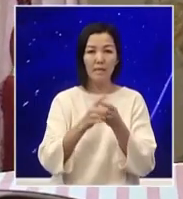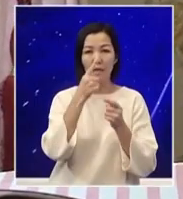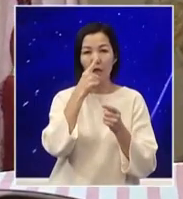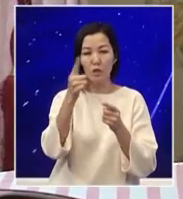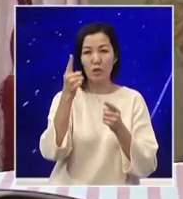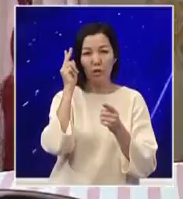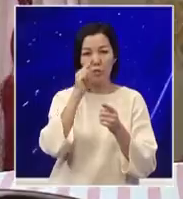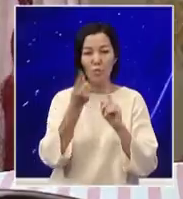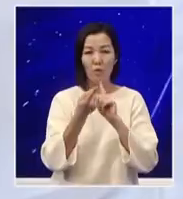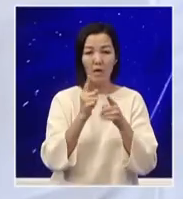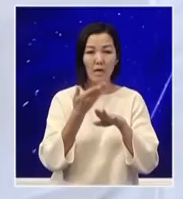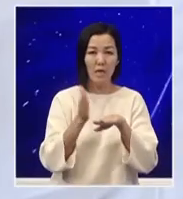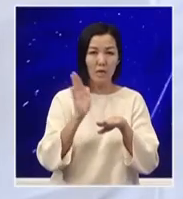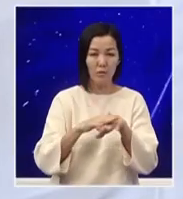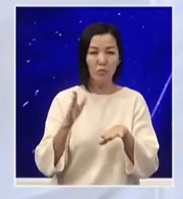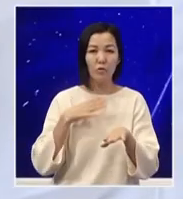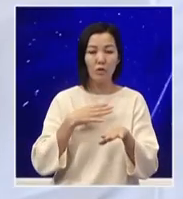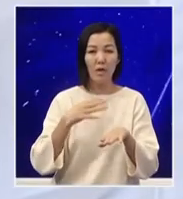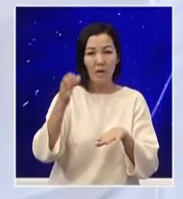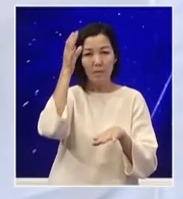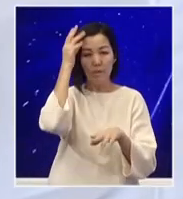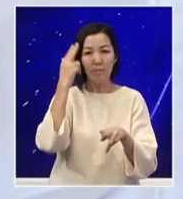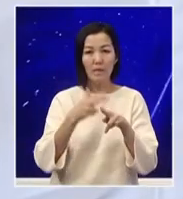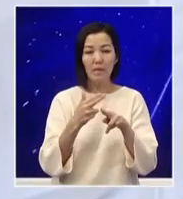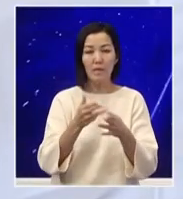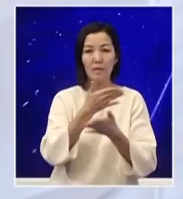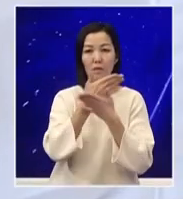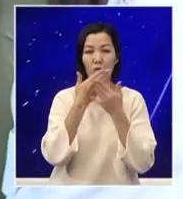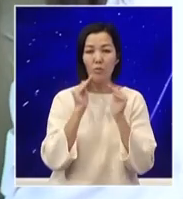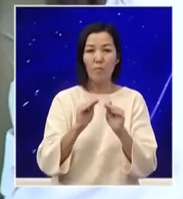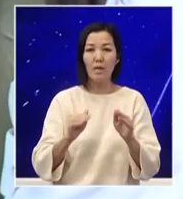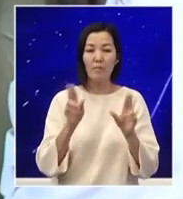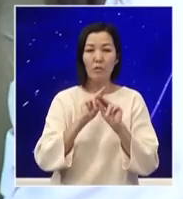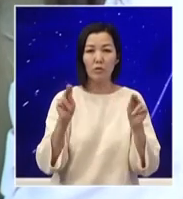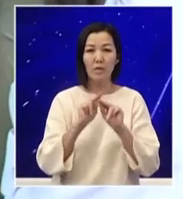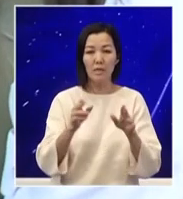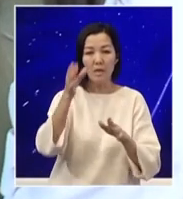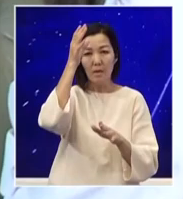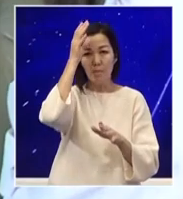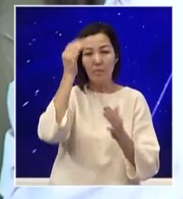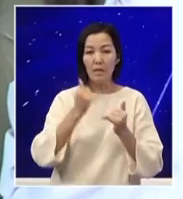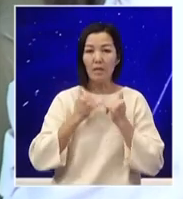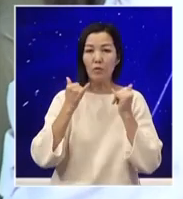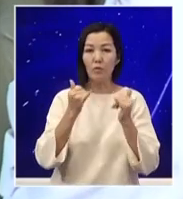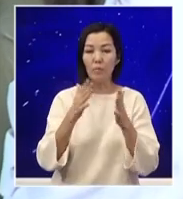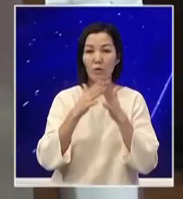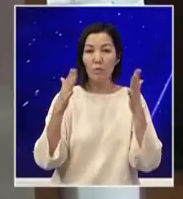көшті. Қиындау дегенмен білім сапасына кедергісі жоқ. Қайта оқушылар мен ұстаздардың білімге деген құрметін